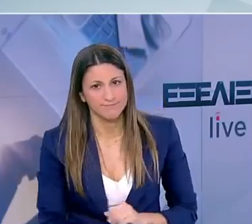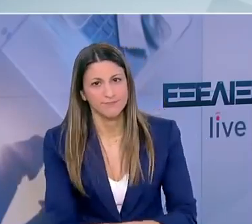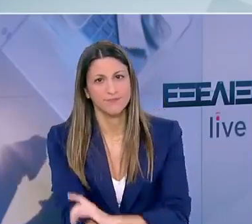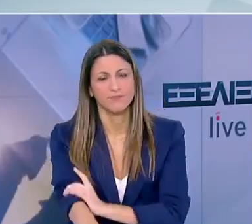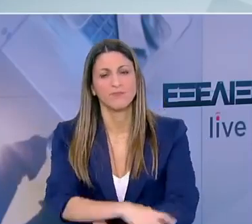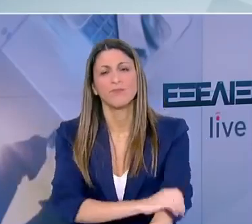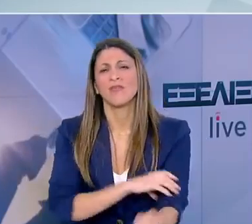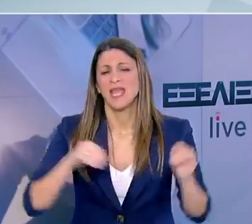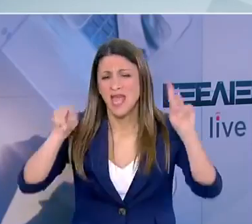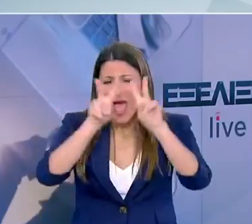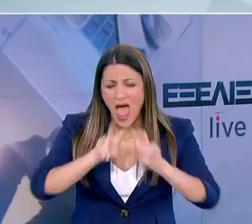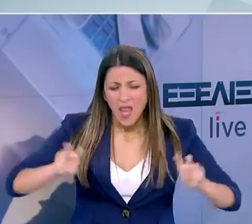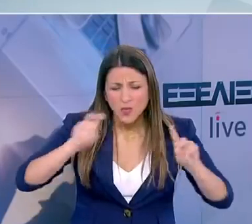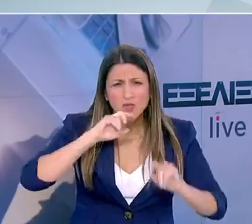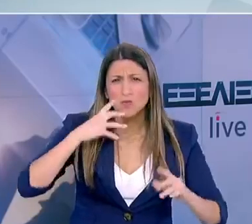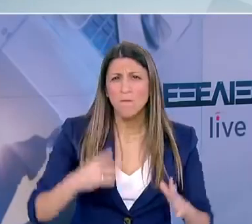συνολικά ελεγχθεί